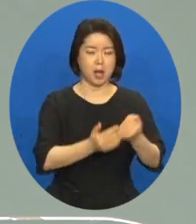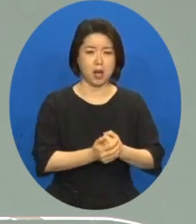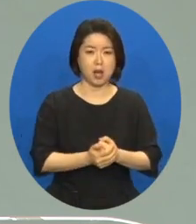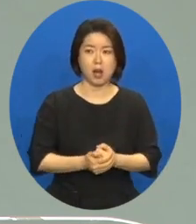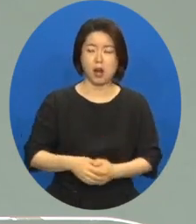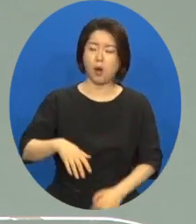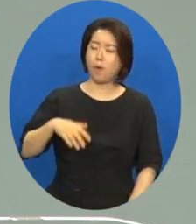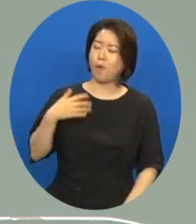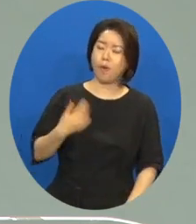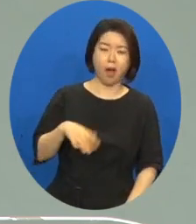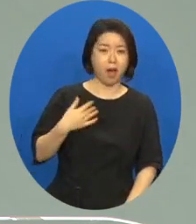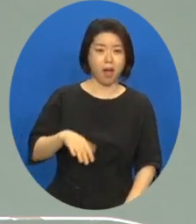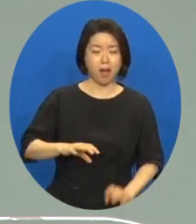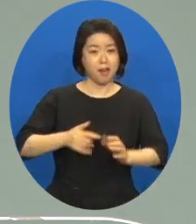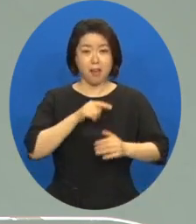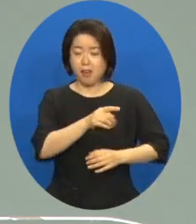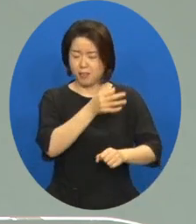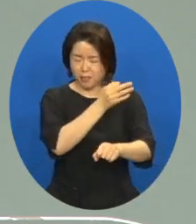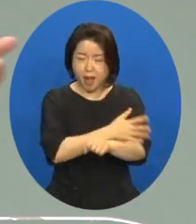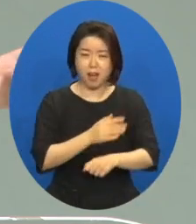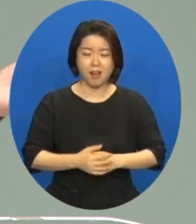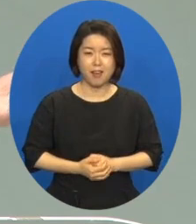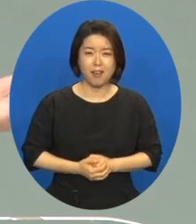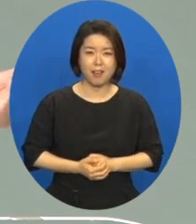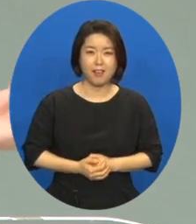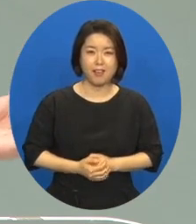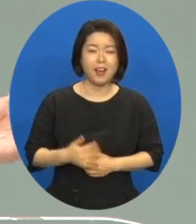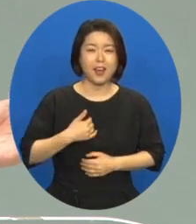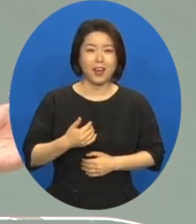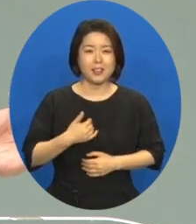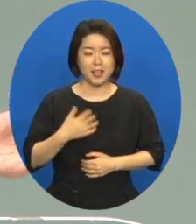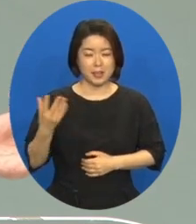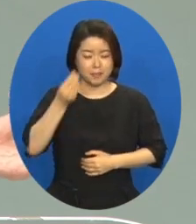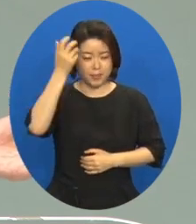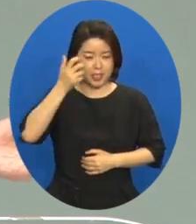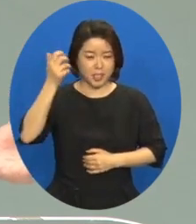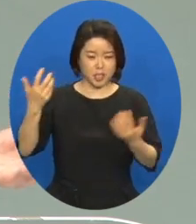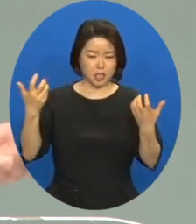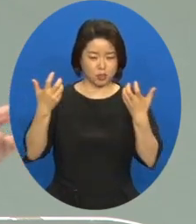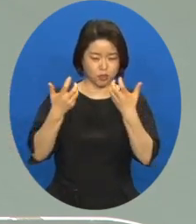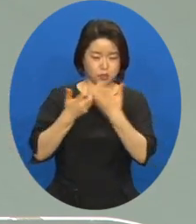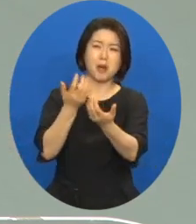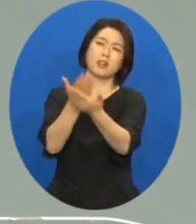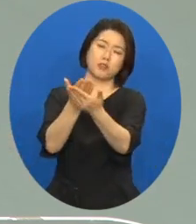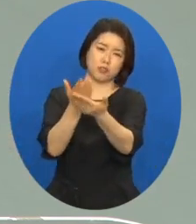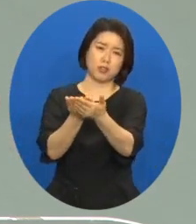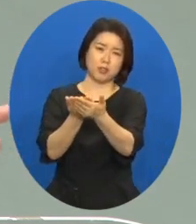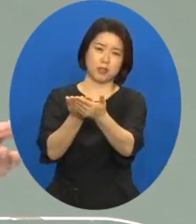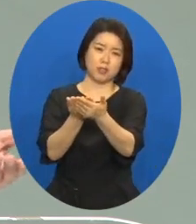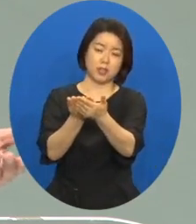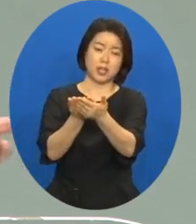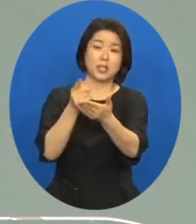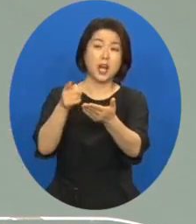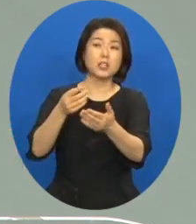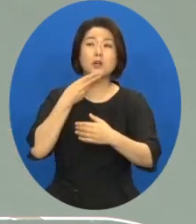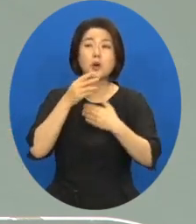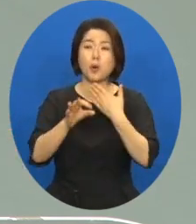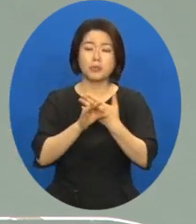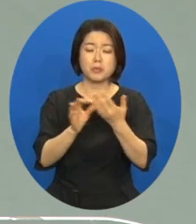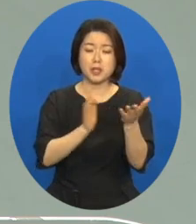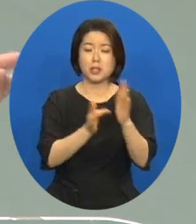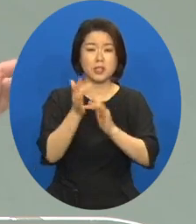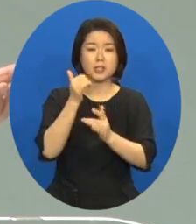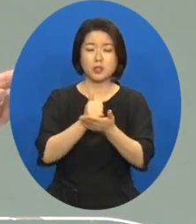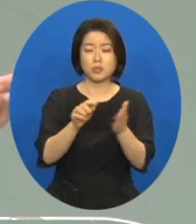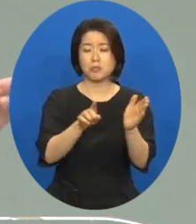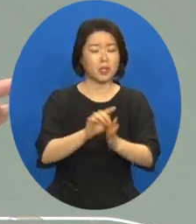와, 세상에 이렇게 간단해. 하나님, 저에게 성령 충만함을 주세요. 성령 충만함 없이는 예수 믿을